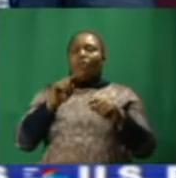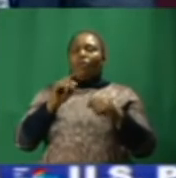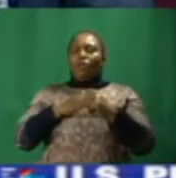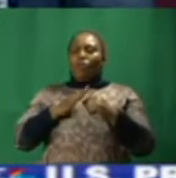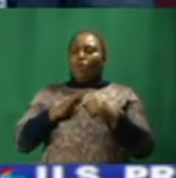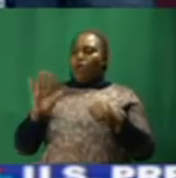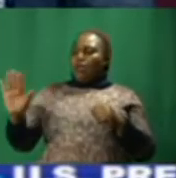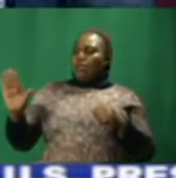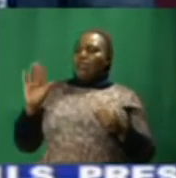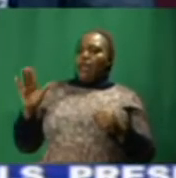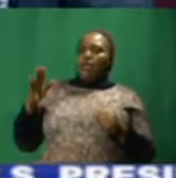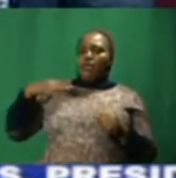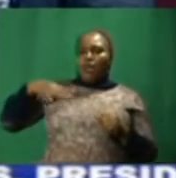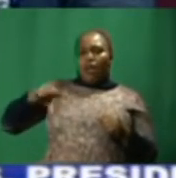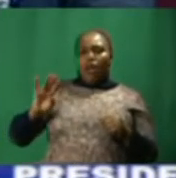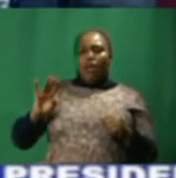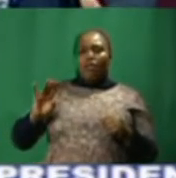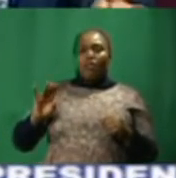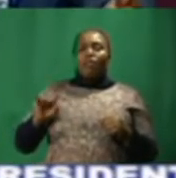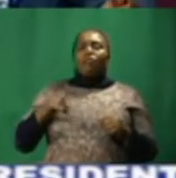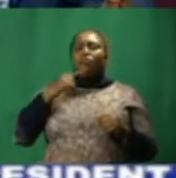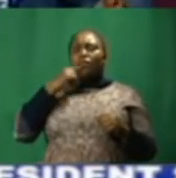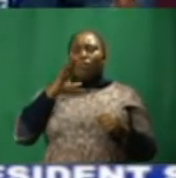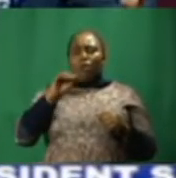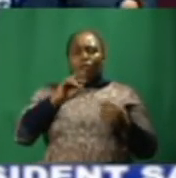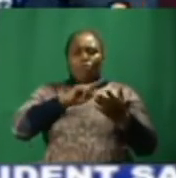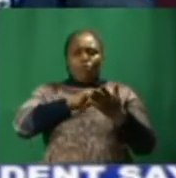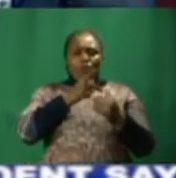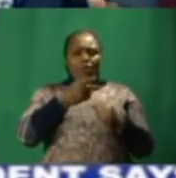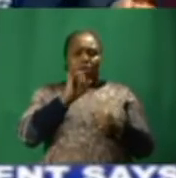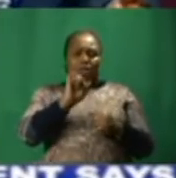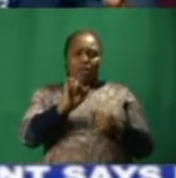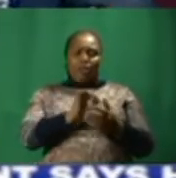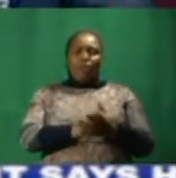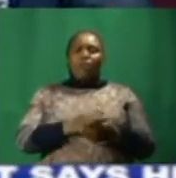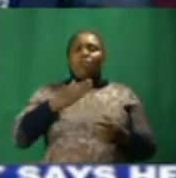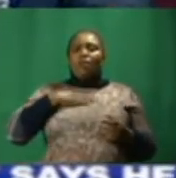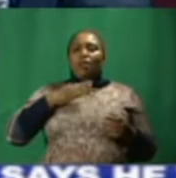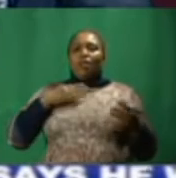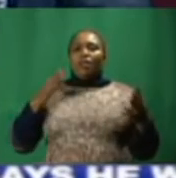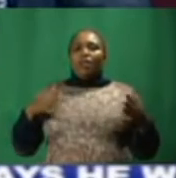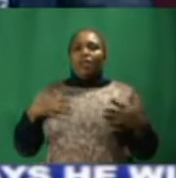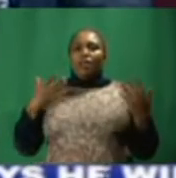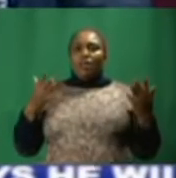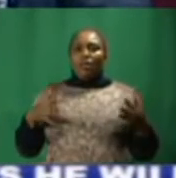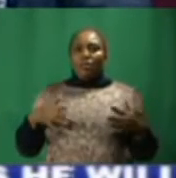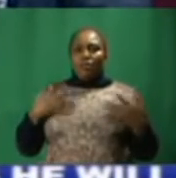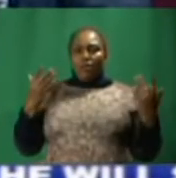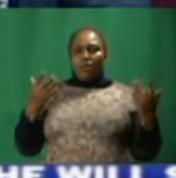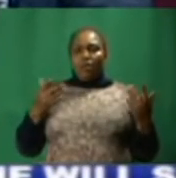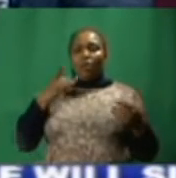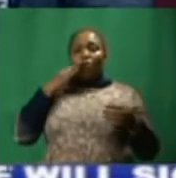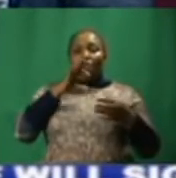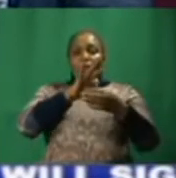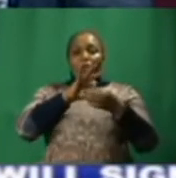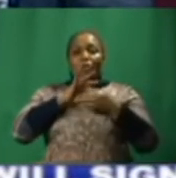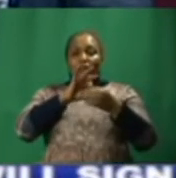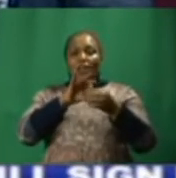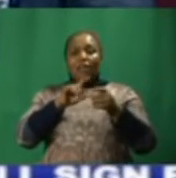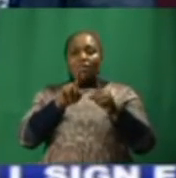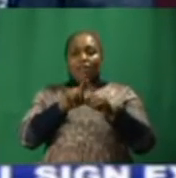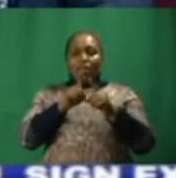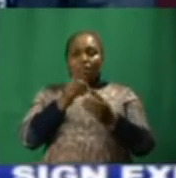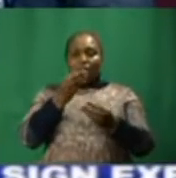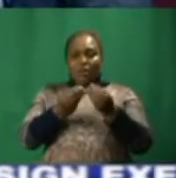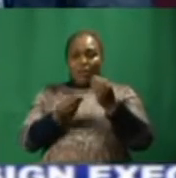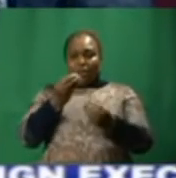lekwebolekwa. Nalokuthi ke baveta ukuthi bebanetinhlelo tabo labe banato. Ngiyajabula nangabe inkulisa nangabe tinhlangano diyithatha serious